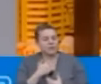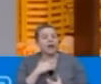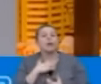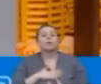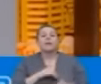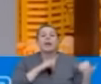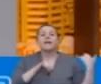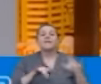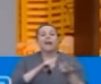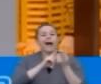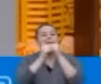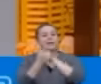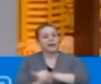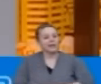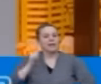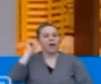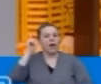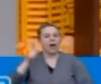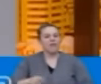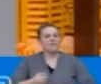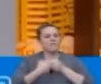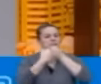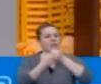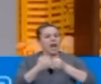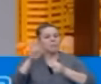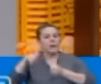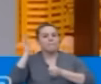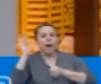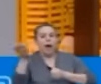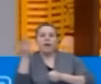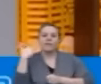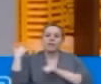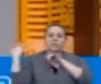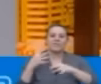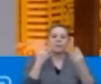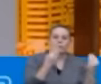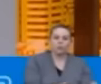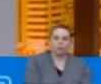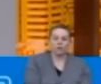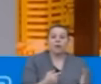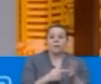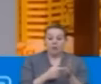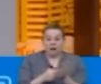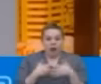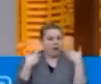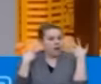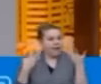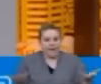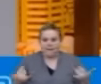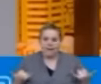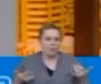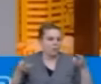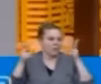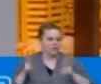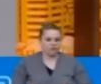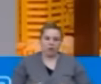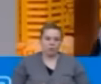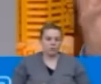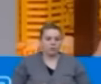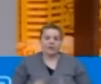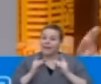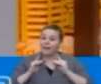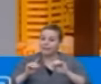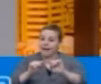אלטרנטיבה, חייב גם להילחם ברע לפני שהוא מביא את הטוב. מכיוון שאין היום אפשרות